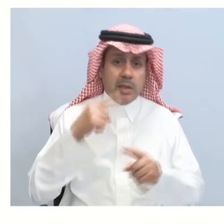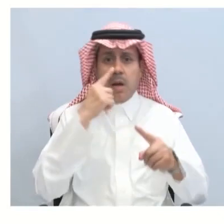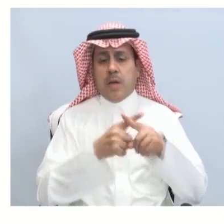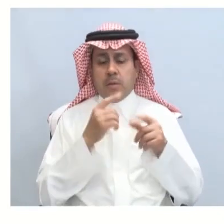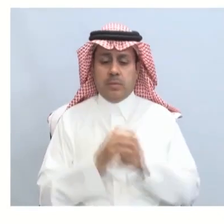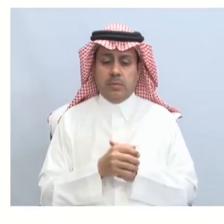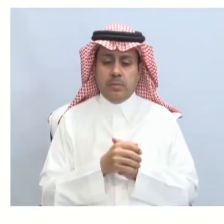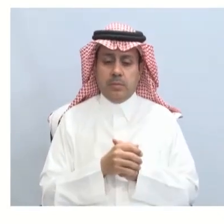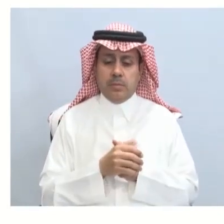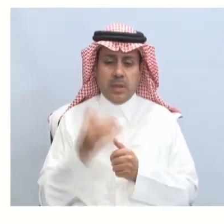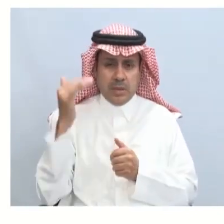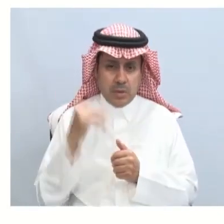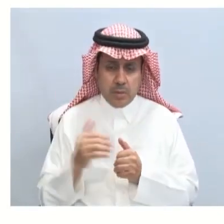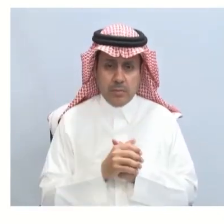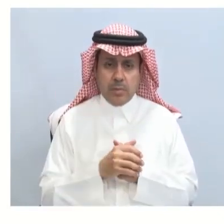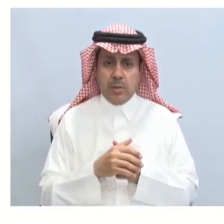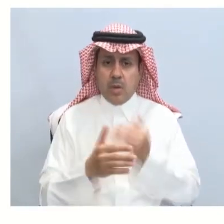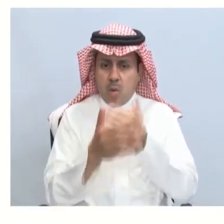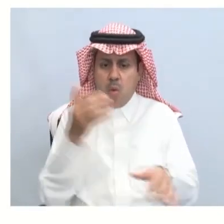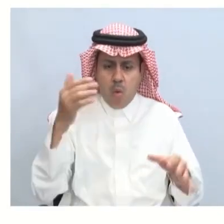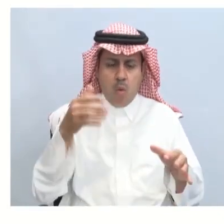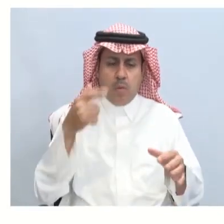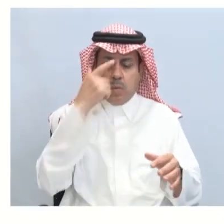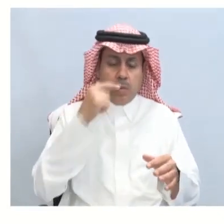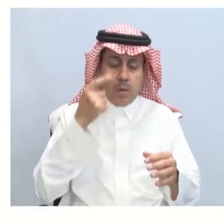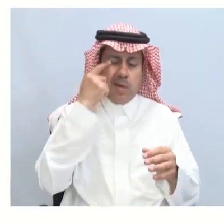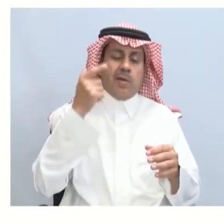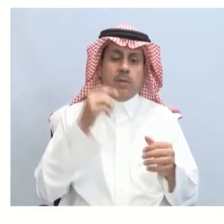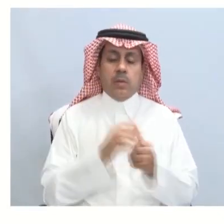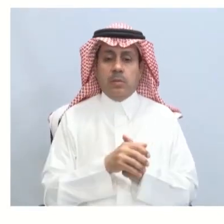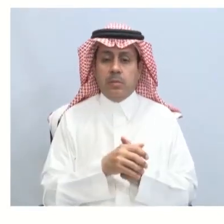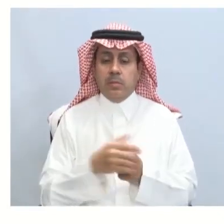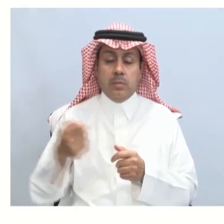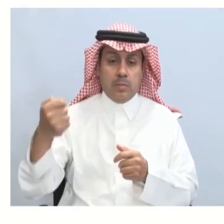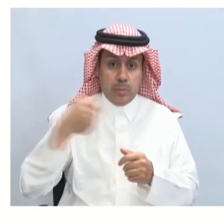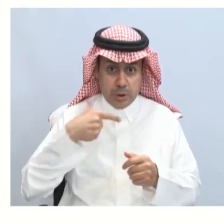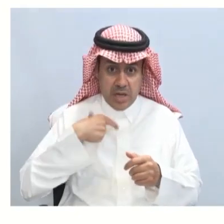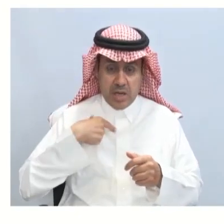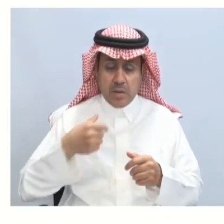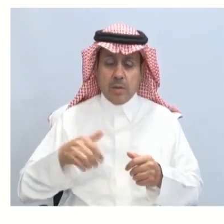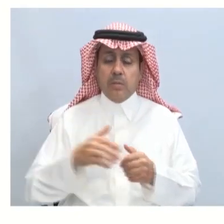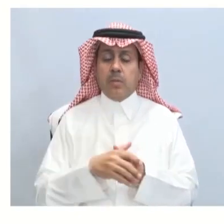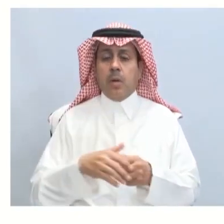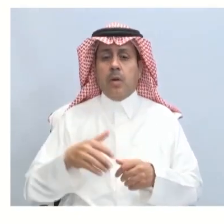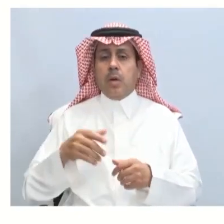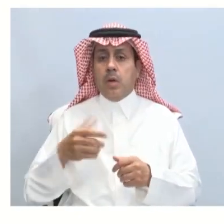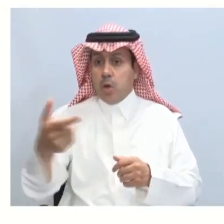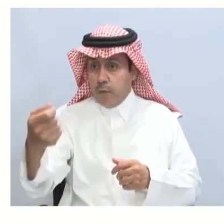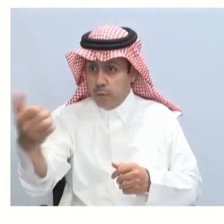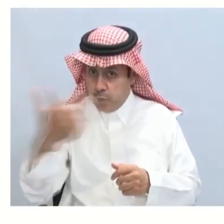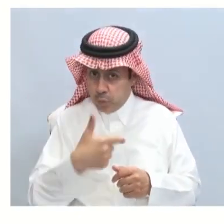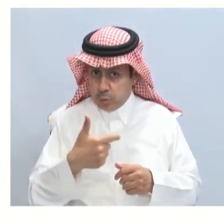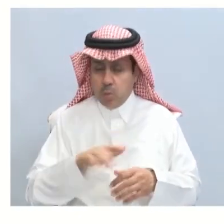يترتب عليها اولا المجني عليه مخير بين امرين اما الديه واما العفو اما ياخذ